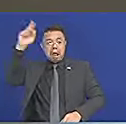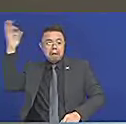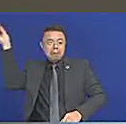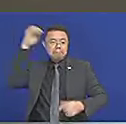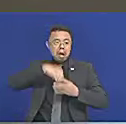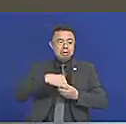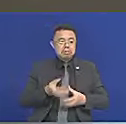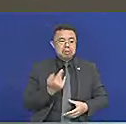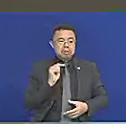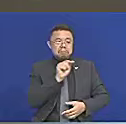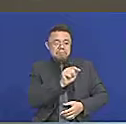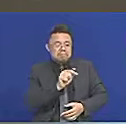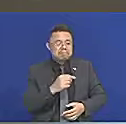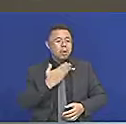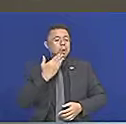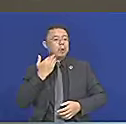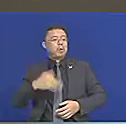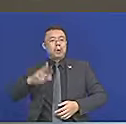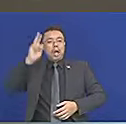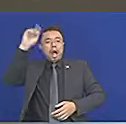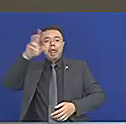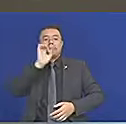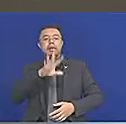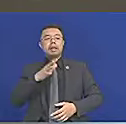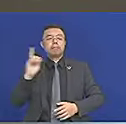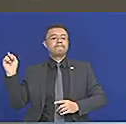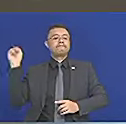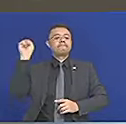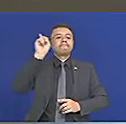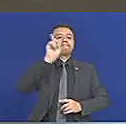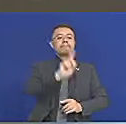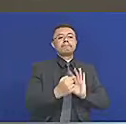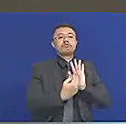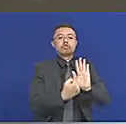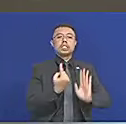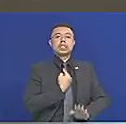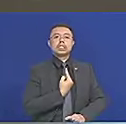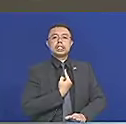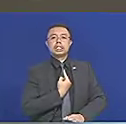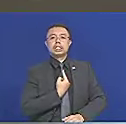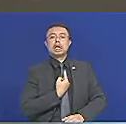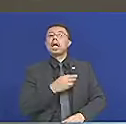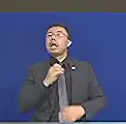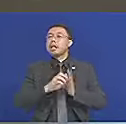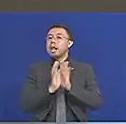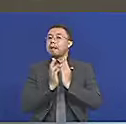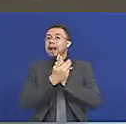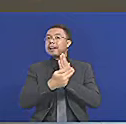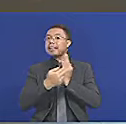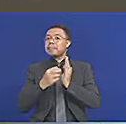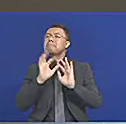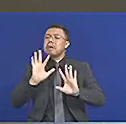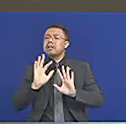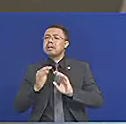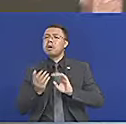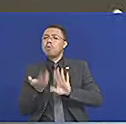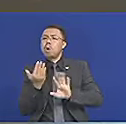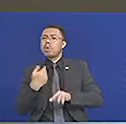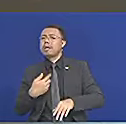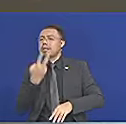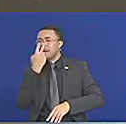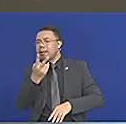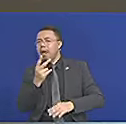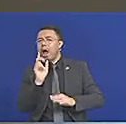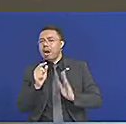hidupnya. Dan Allah menyatakan diri. Maka di dalam Alkitab sering kita menemukan kalimat atau